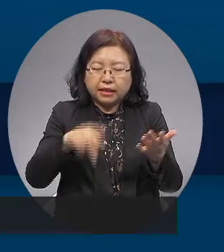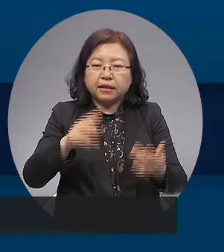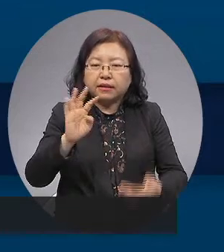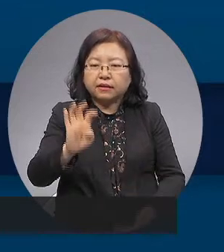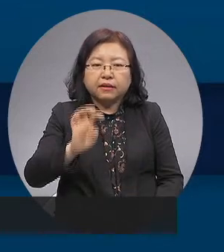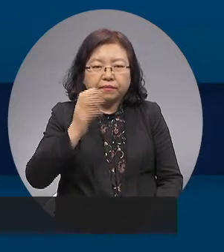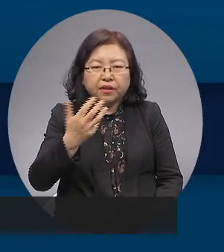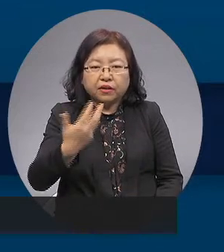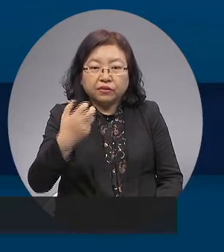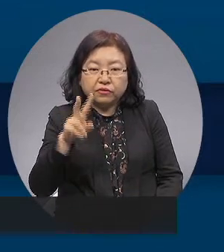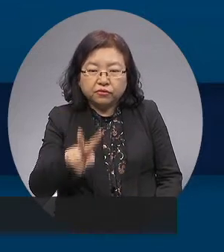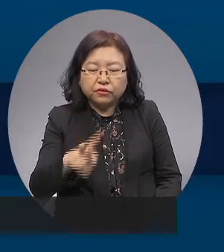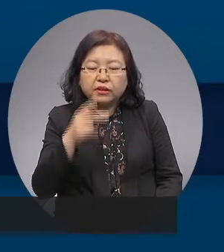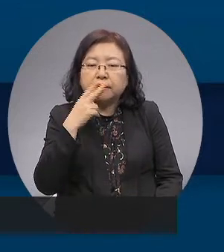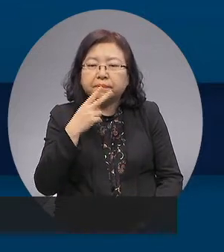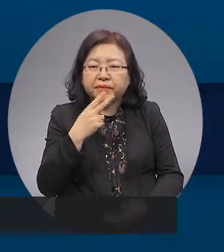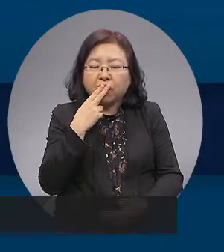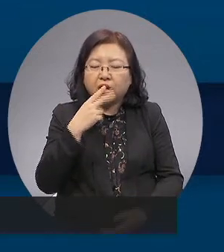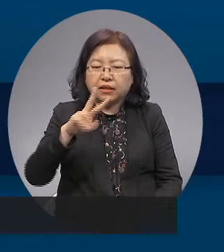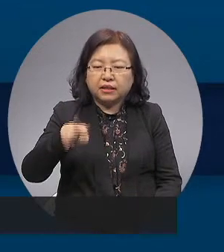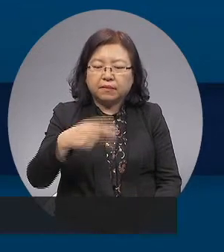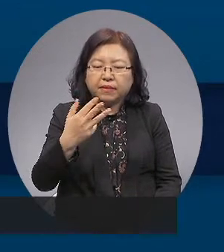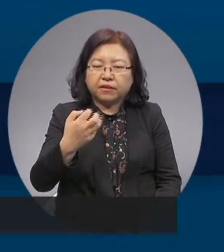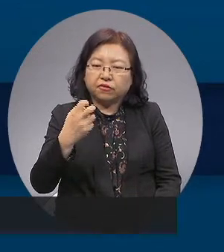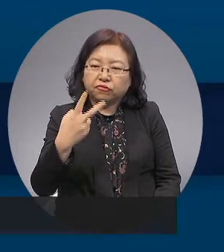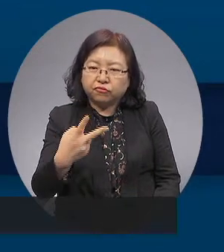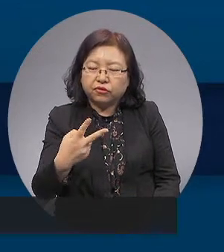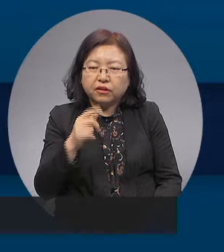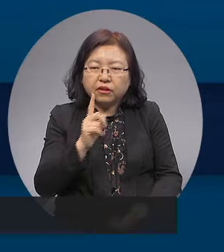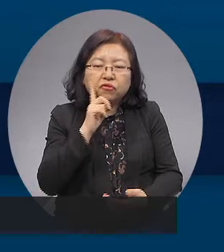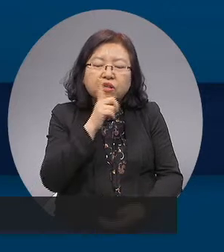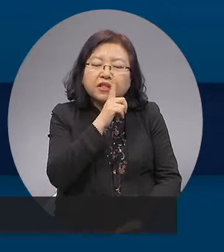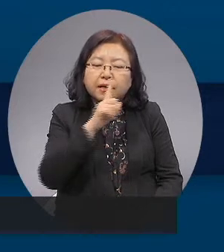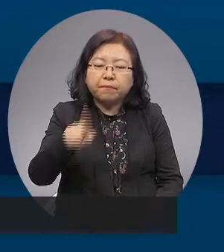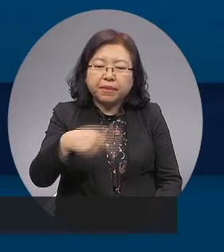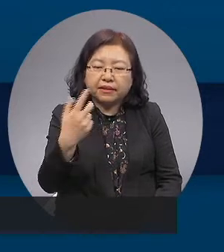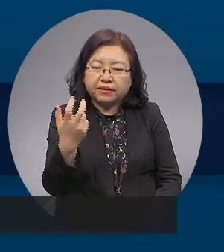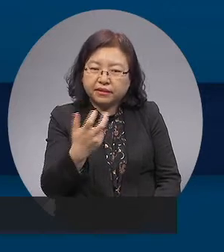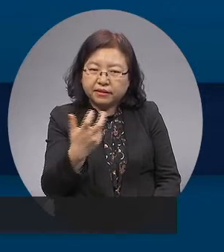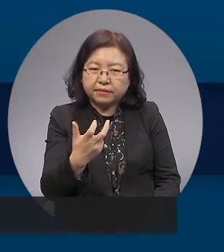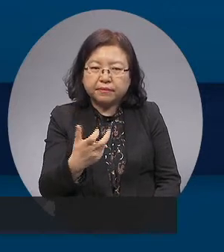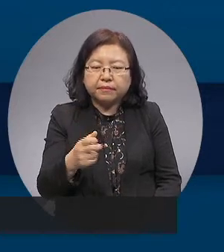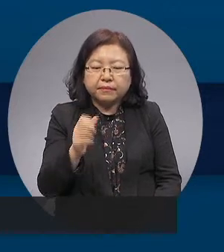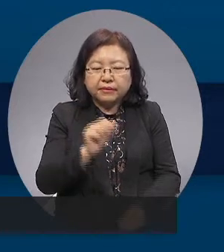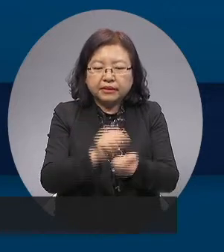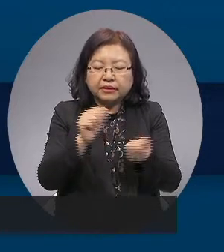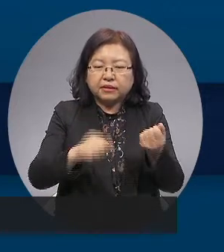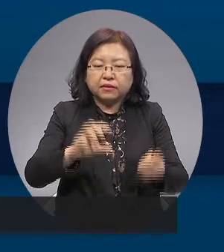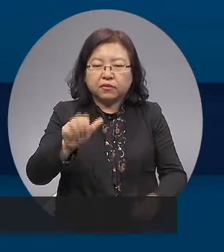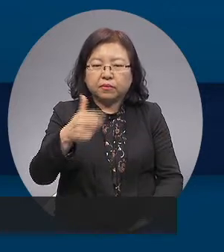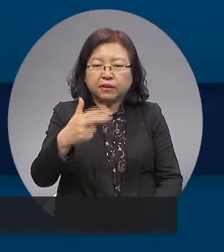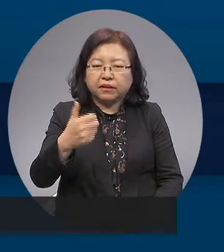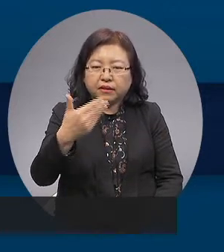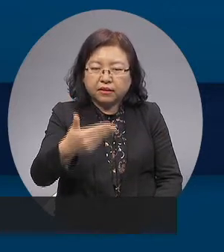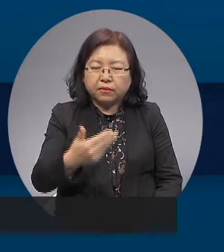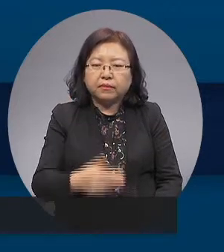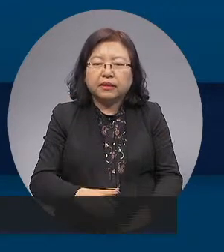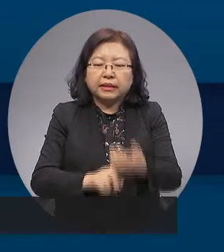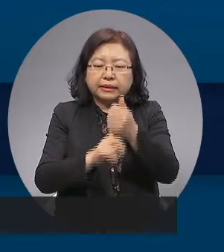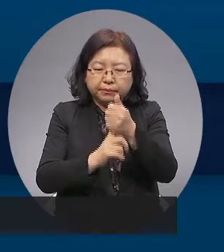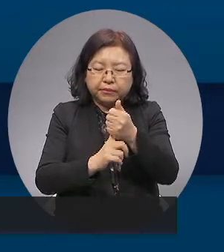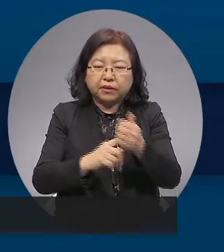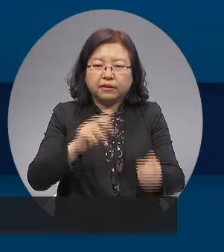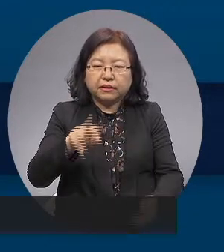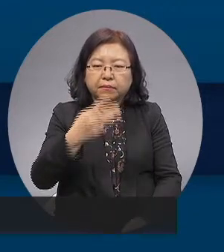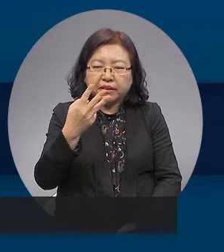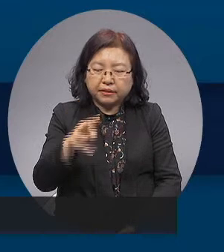단양 82명, 음성 282명, 괴산 170명, 진천 579명,